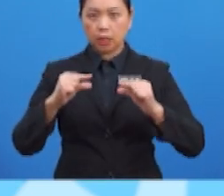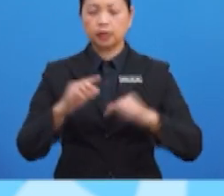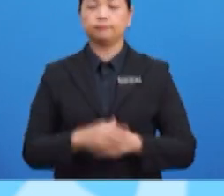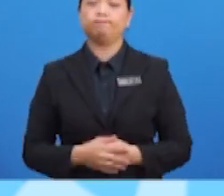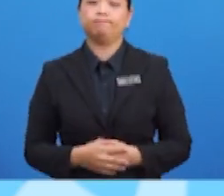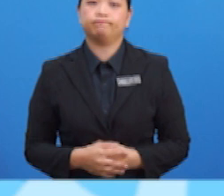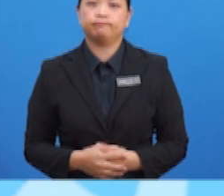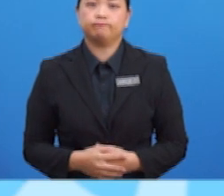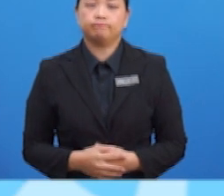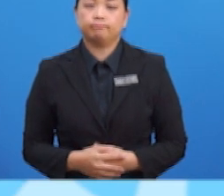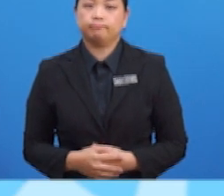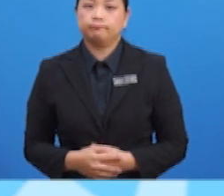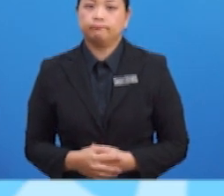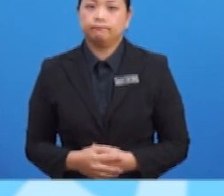penggerak.